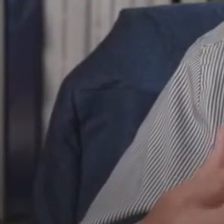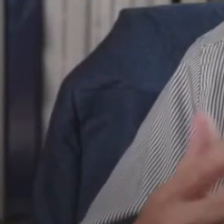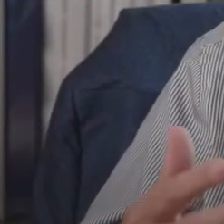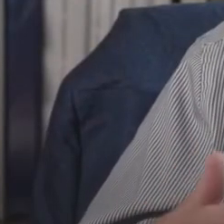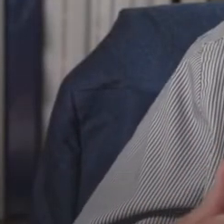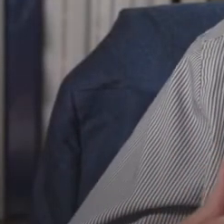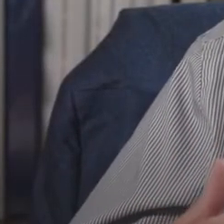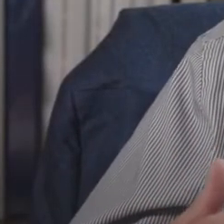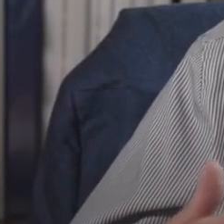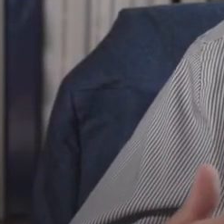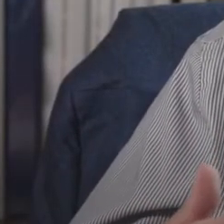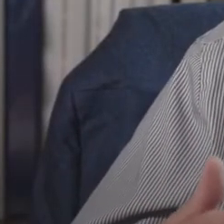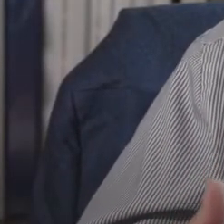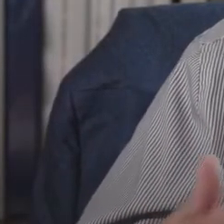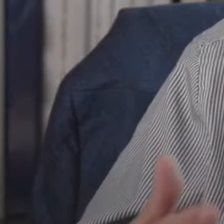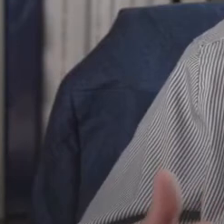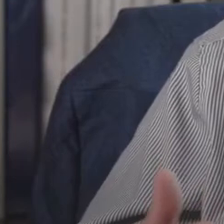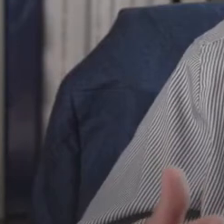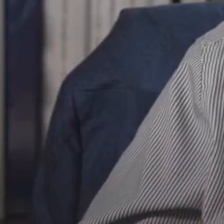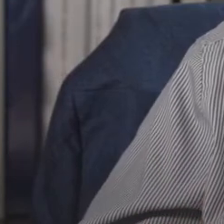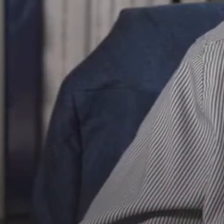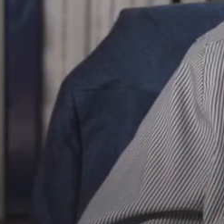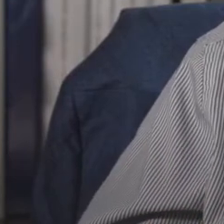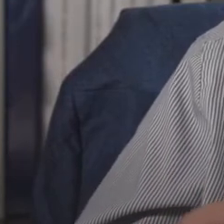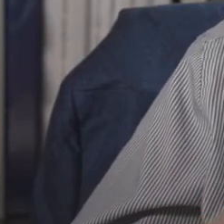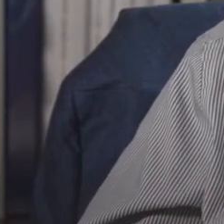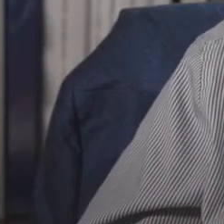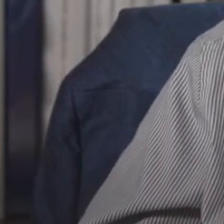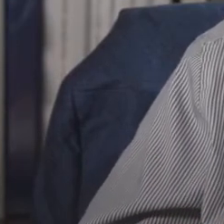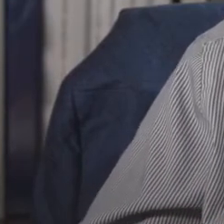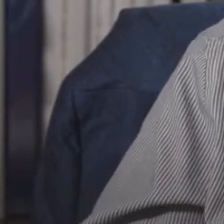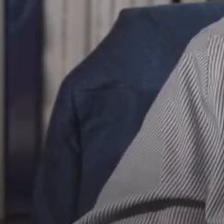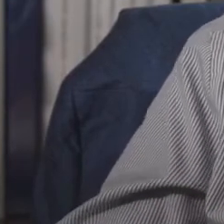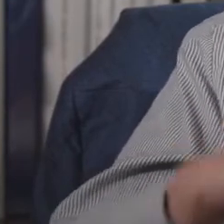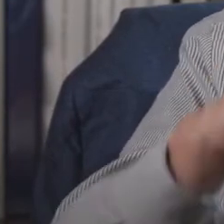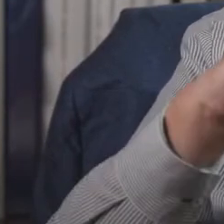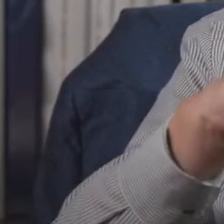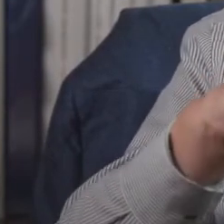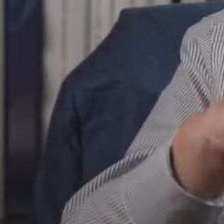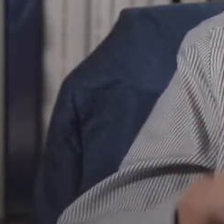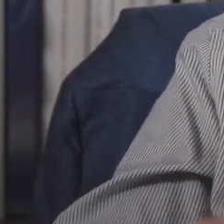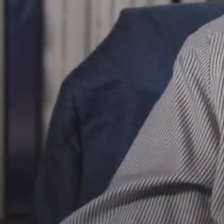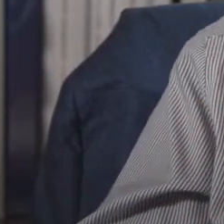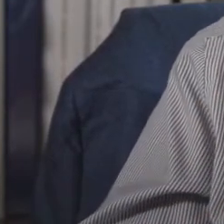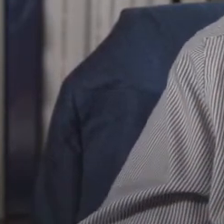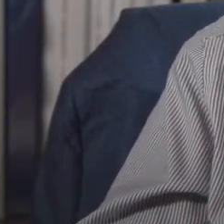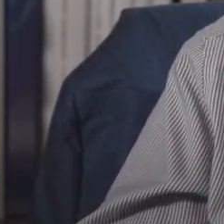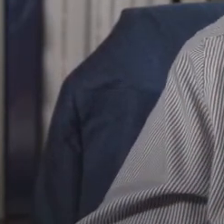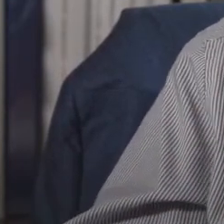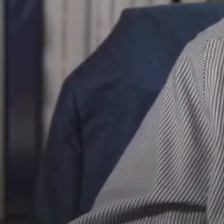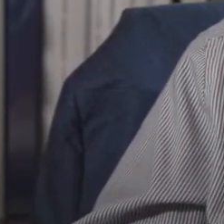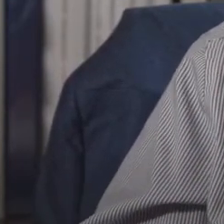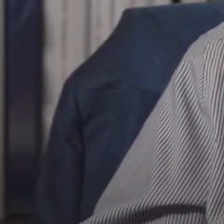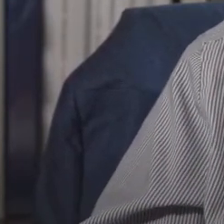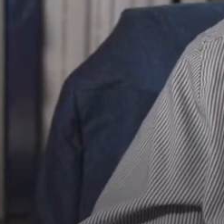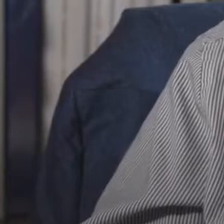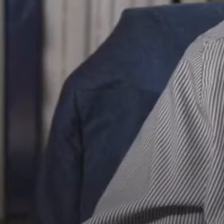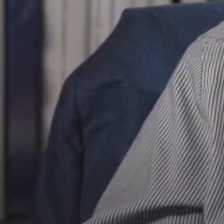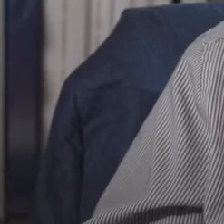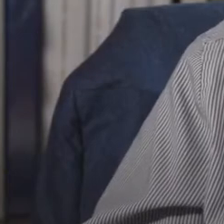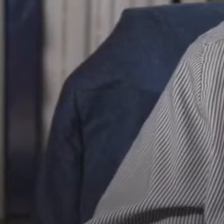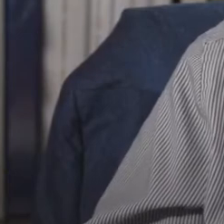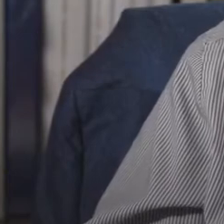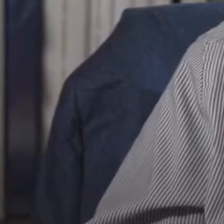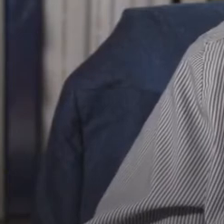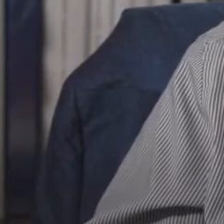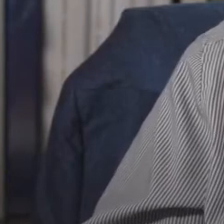dus dat hormoon, datzelfde hormoon. En dat geef je dan in een hoge dosering, waardoor je de effecten van